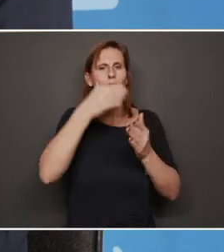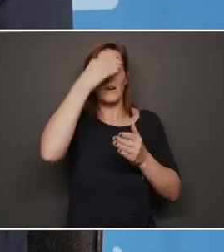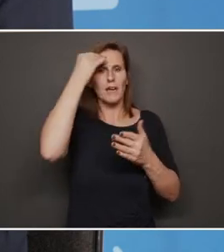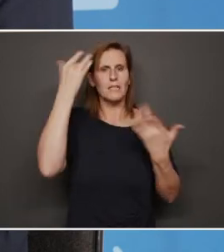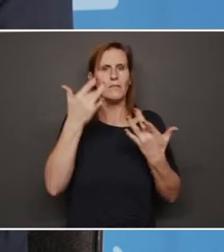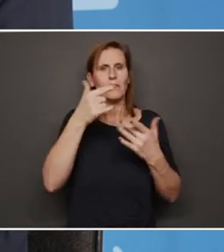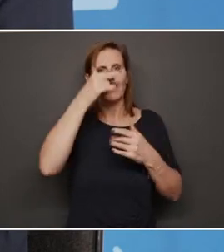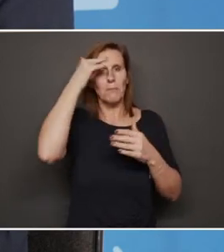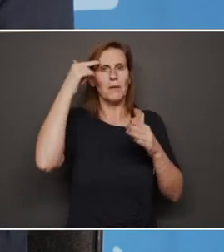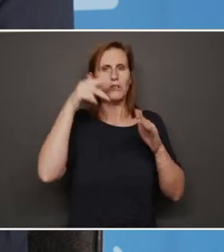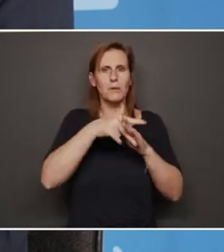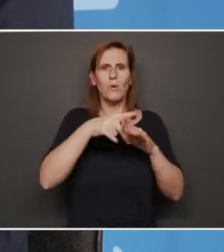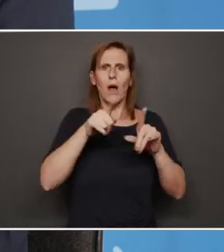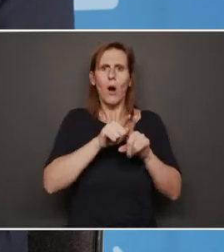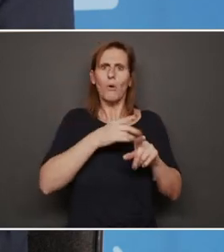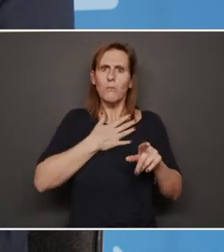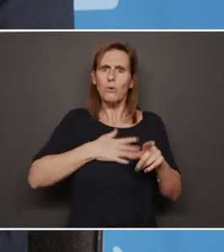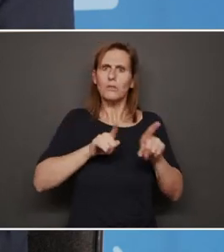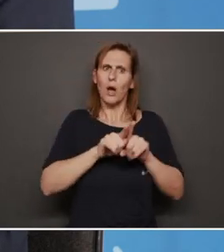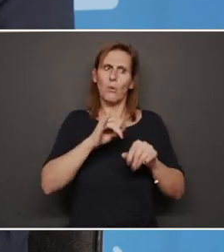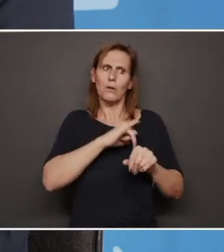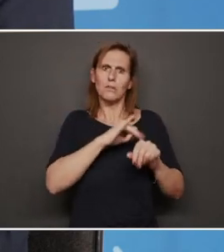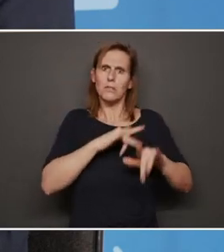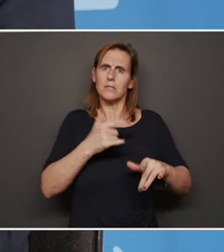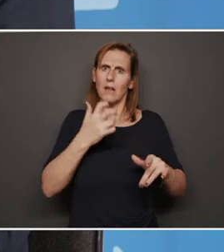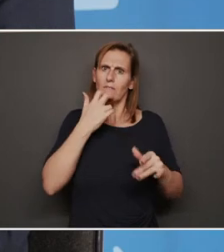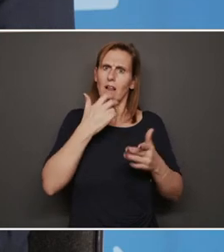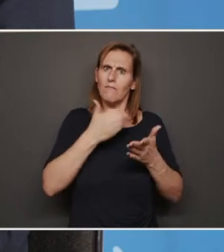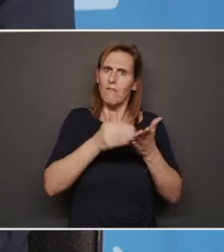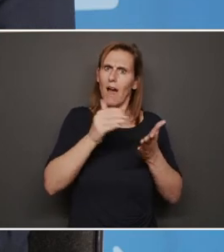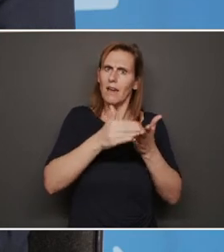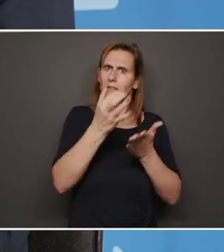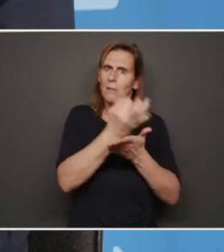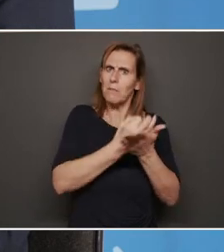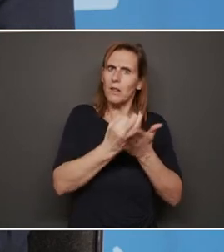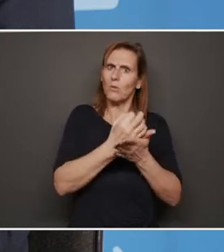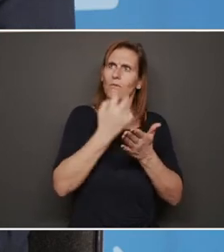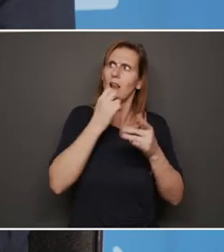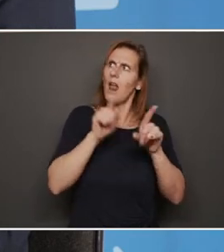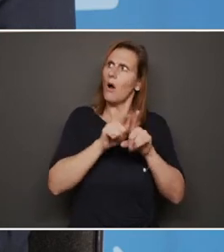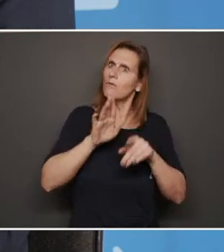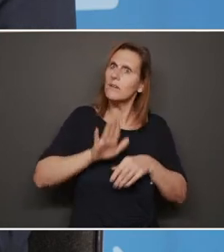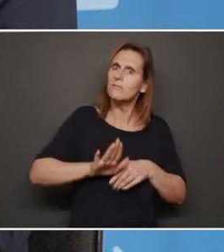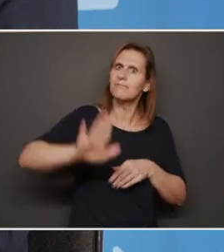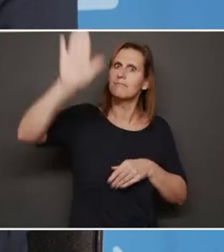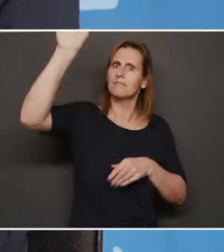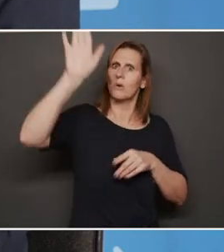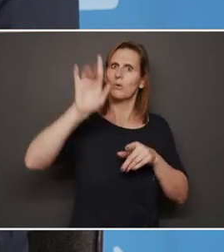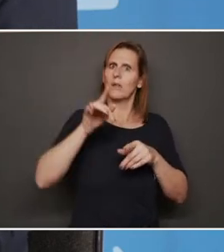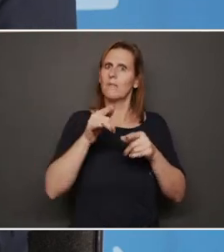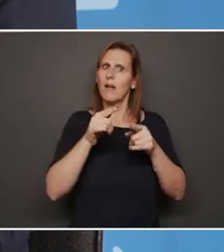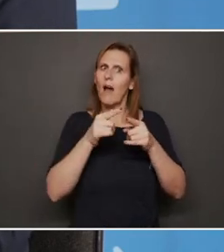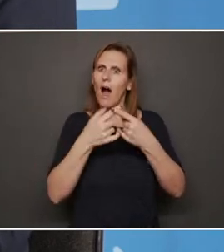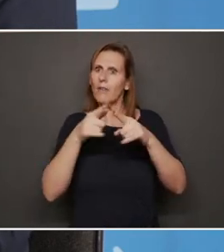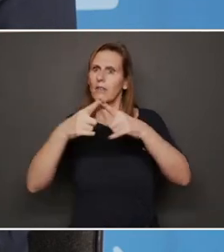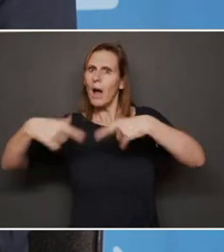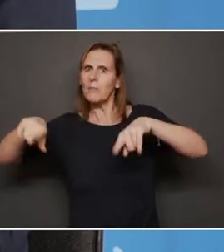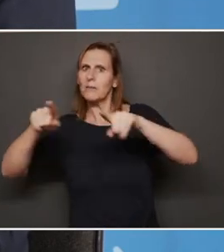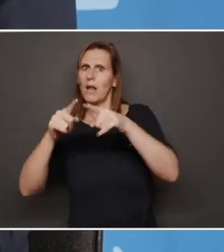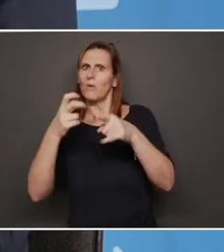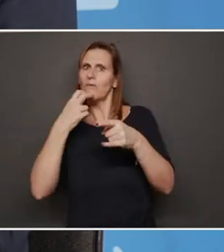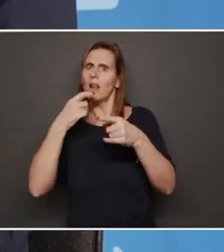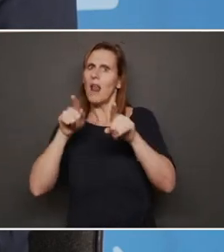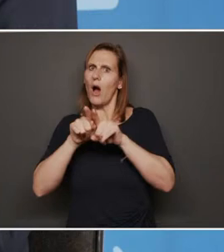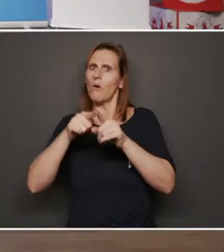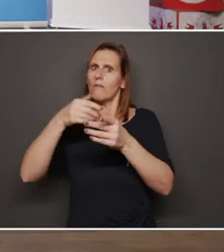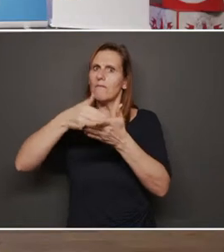mit Behinderung sich auch weiterbilden wollen und vielleicht auch aufsteigen oder woanders hin oder weiterkommen wollen. Das wird